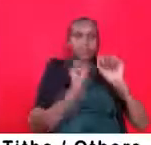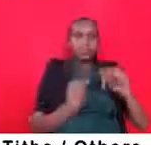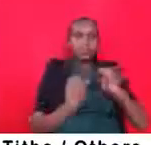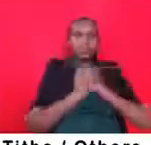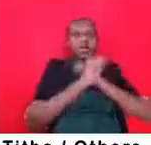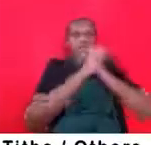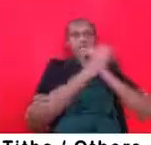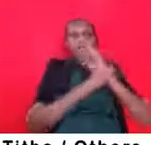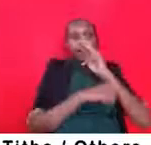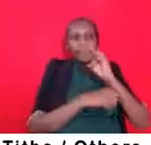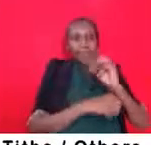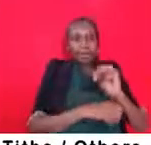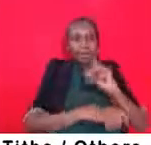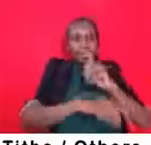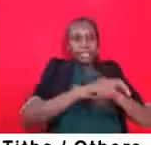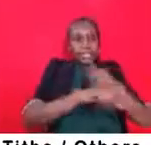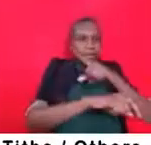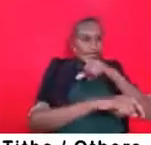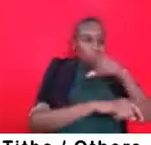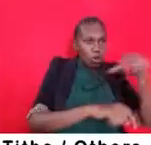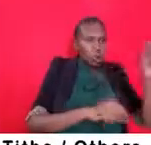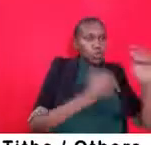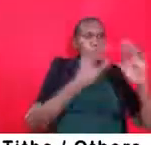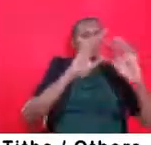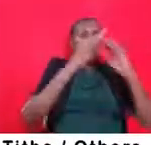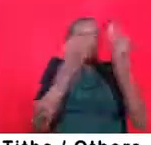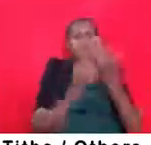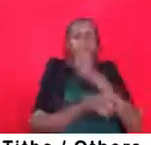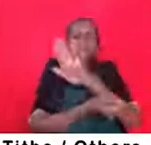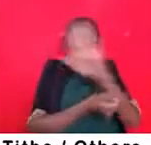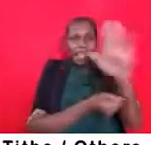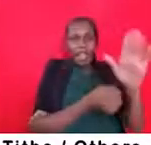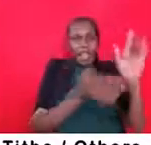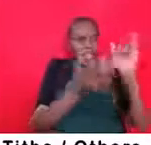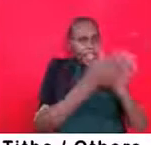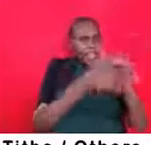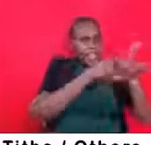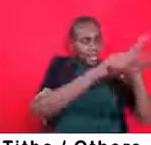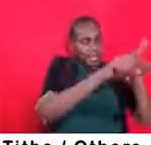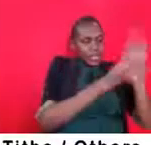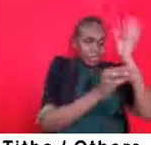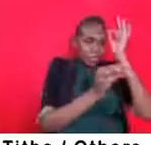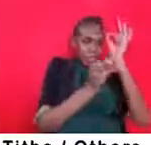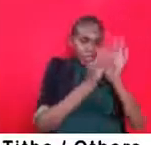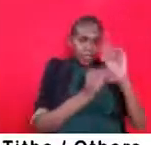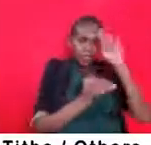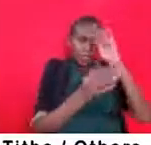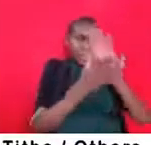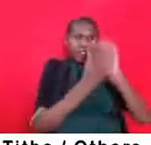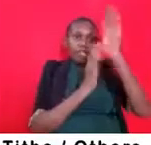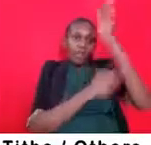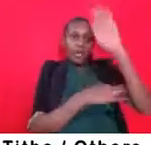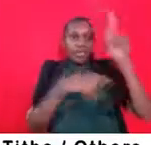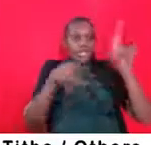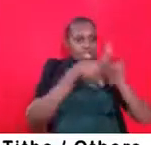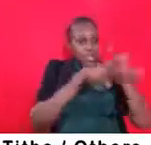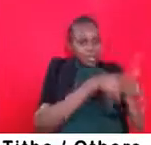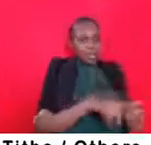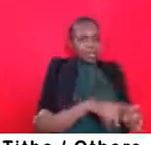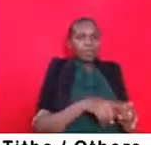kuwasimamisha. Watakapopata manyumba zao, hiyo imani na kumtii Mungu ndio itaweza